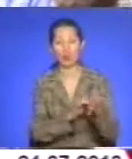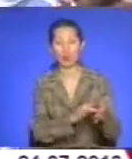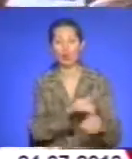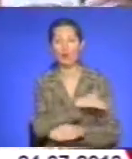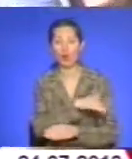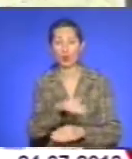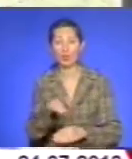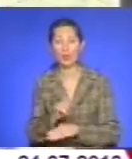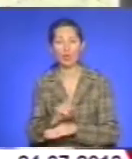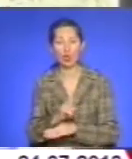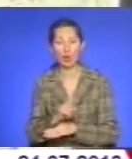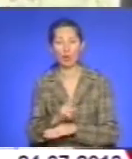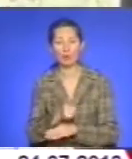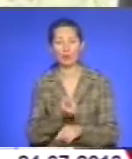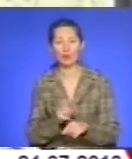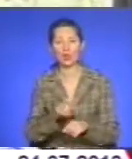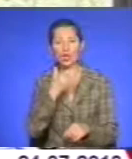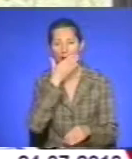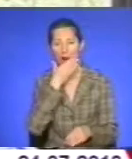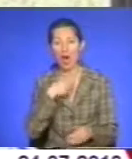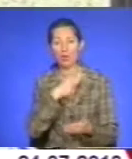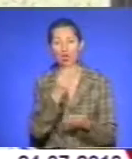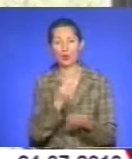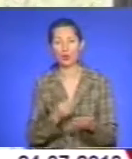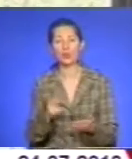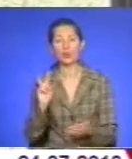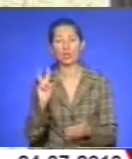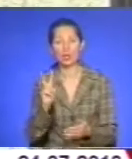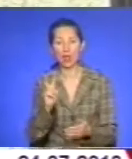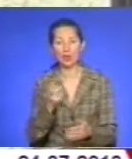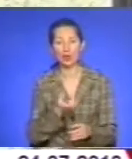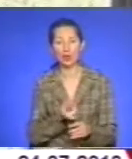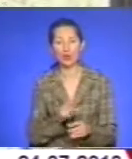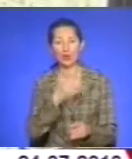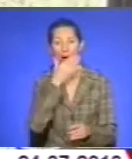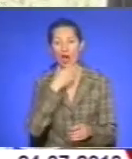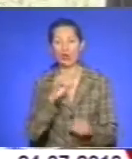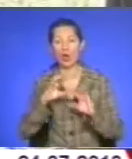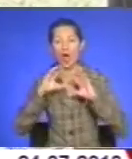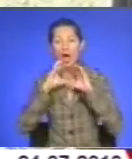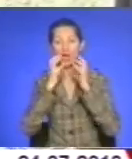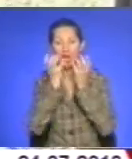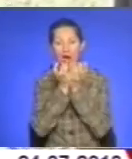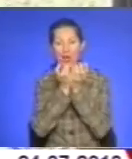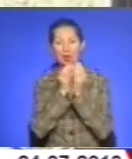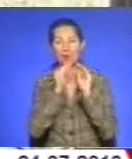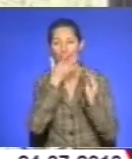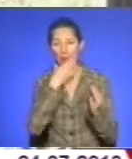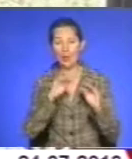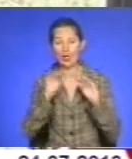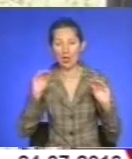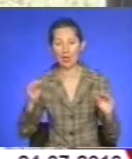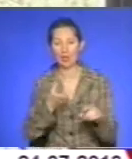Тернополя. Дуже гарно, розмальований автобус, дуже гарно, шариками прикрашено. Я дуже дякую спонсорам,